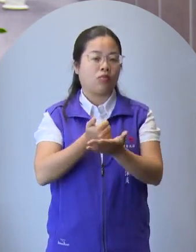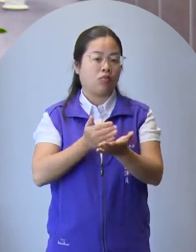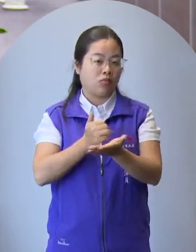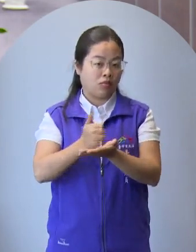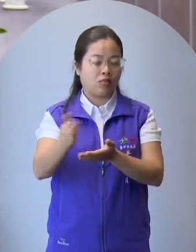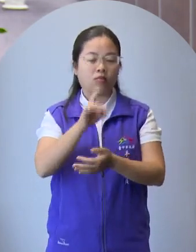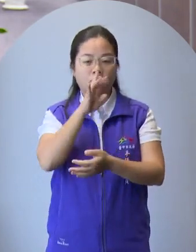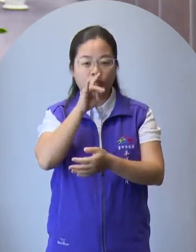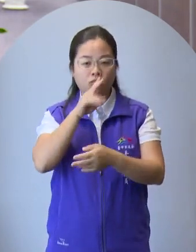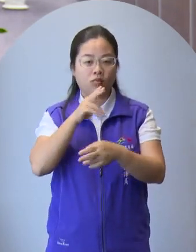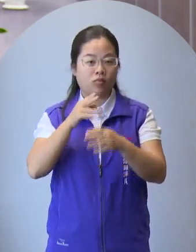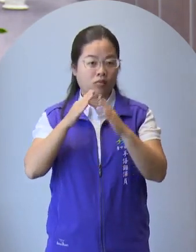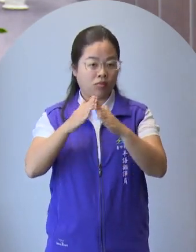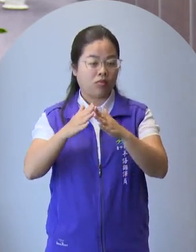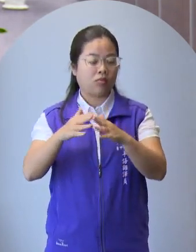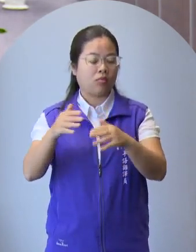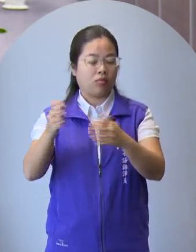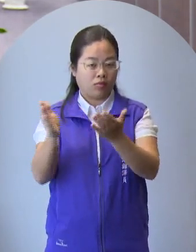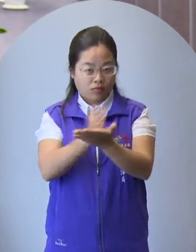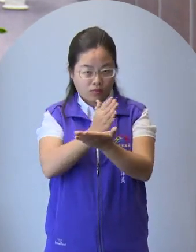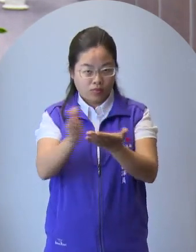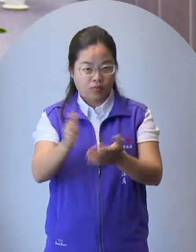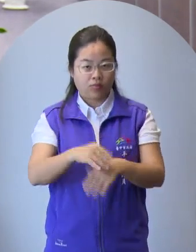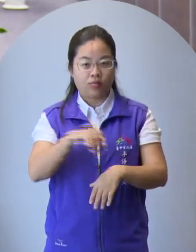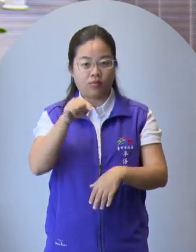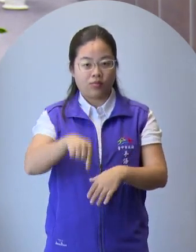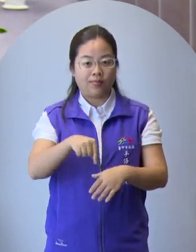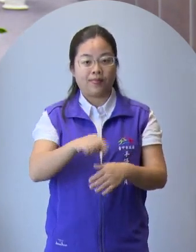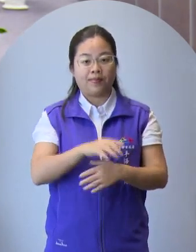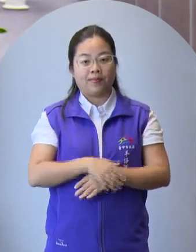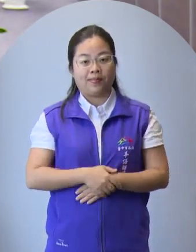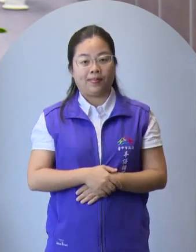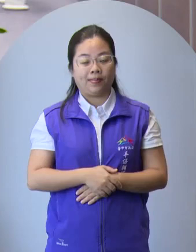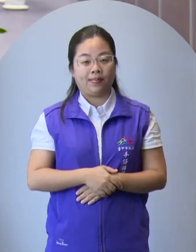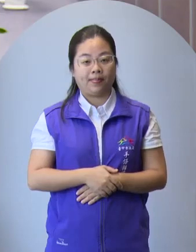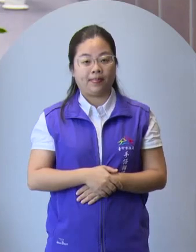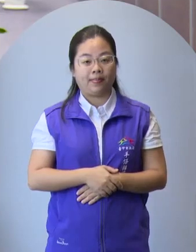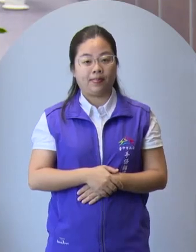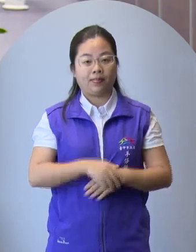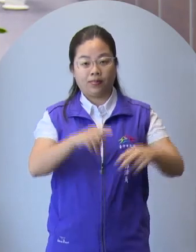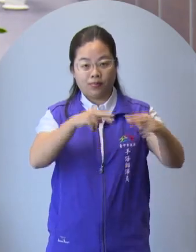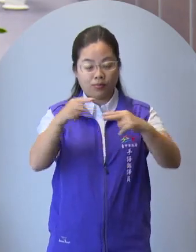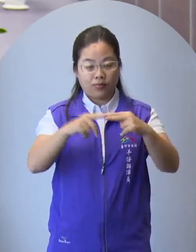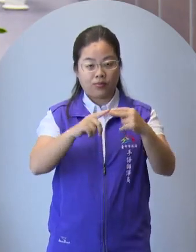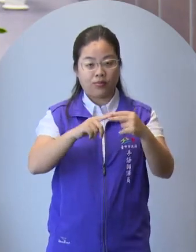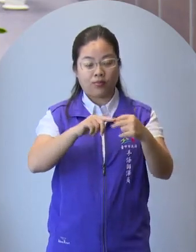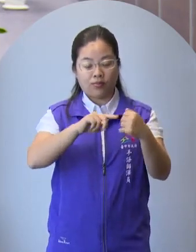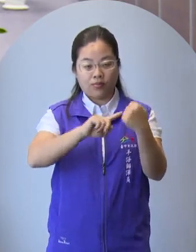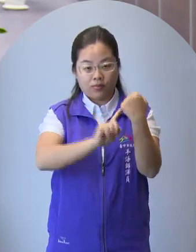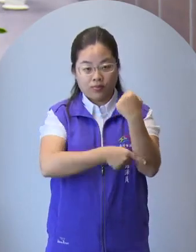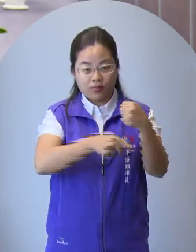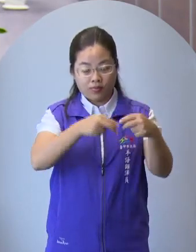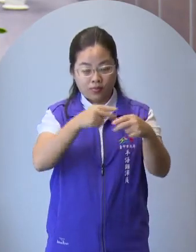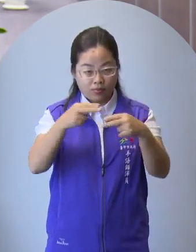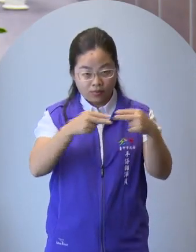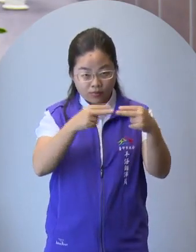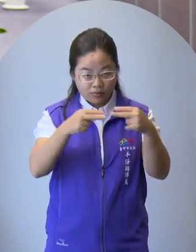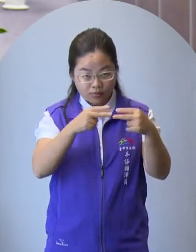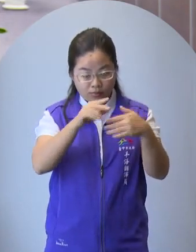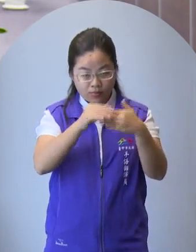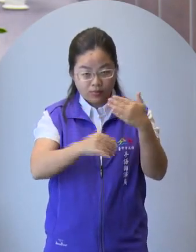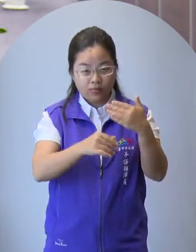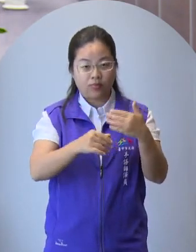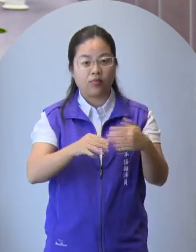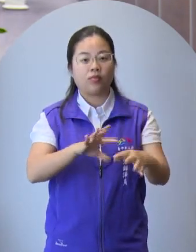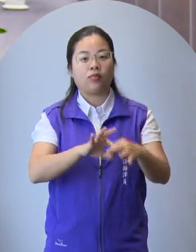议哈。那我要跟大家报告一下，这一项的这个修正案非常非常重要哈，关